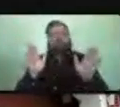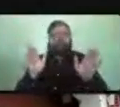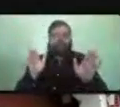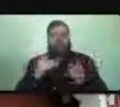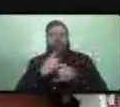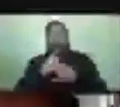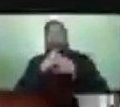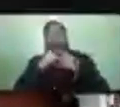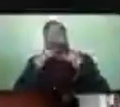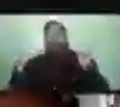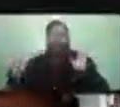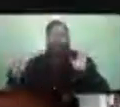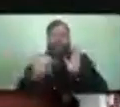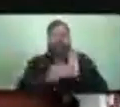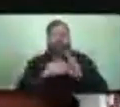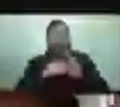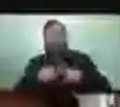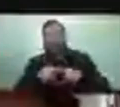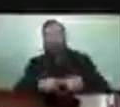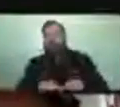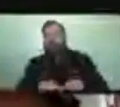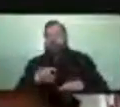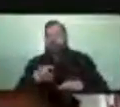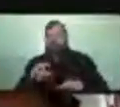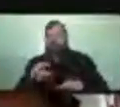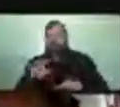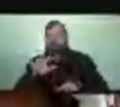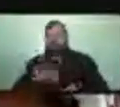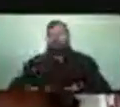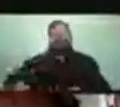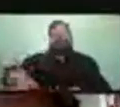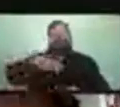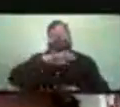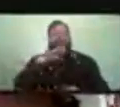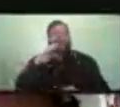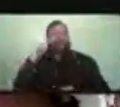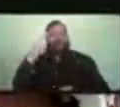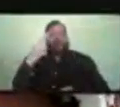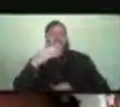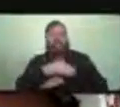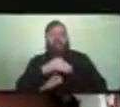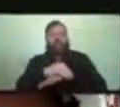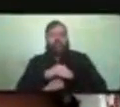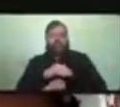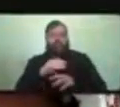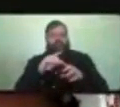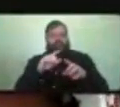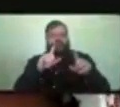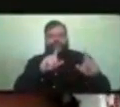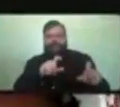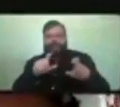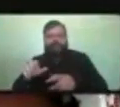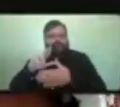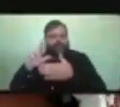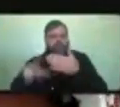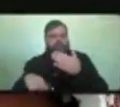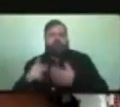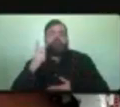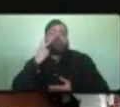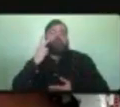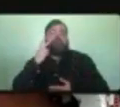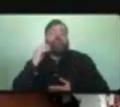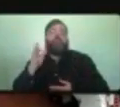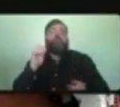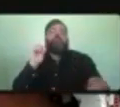ningependa kusema kwamba maski zitategemea kiwango cha maambukizi katika